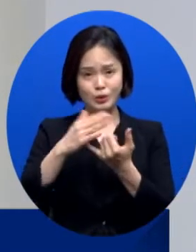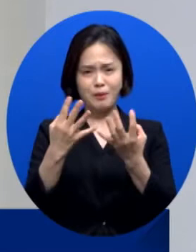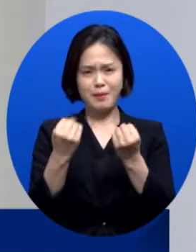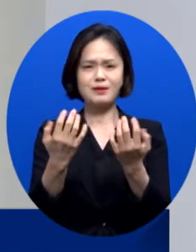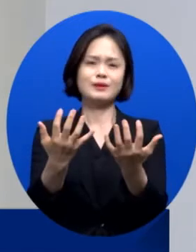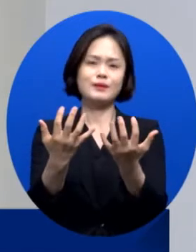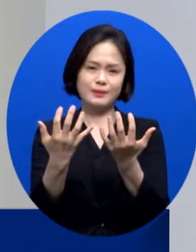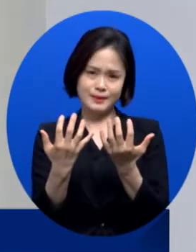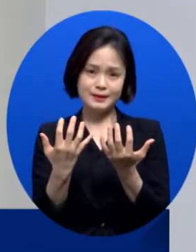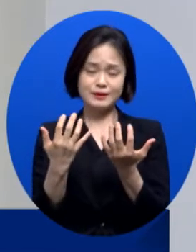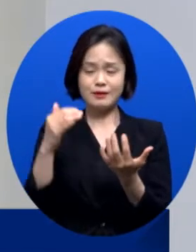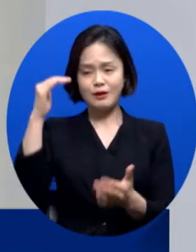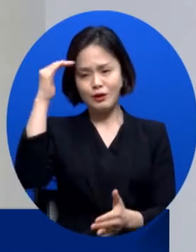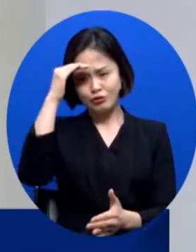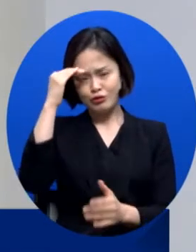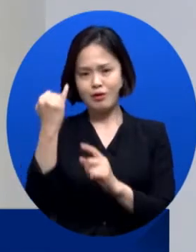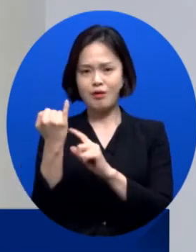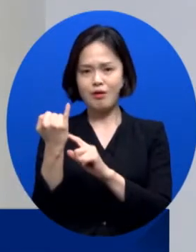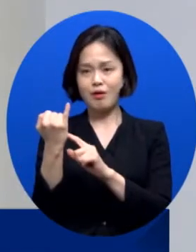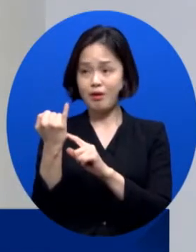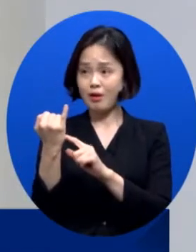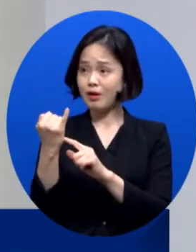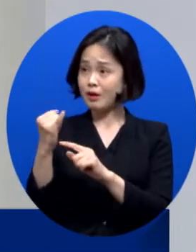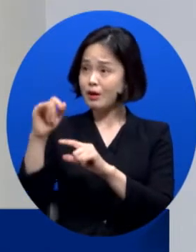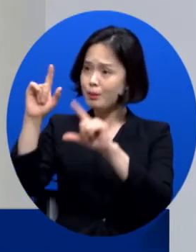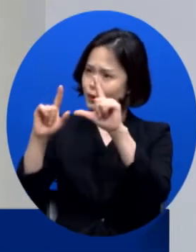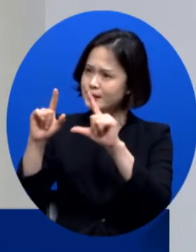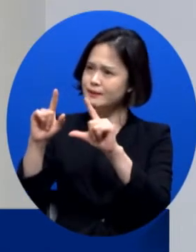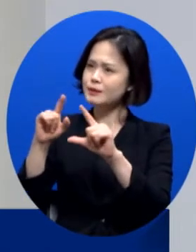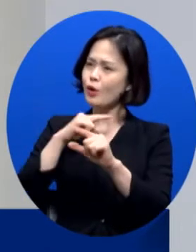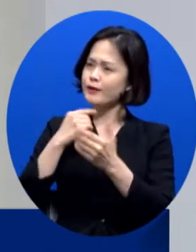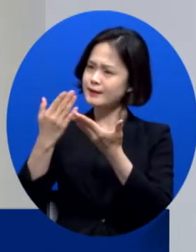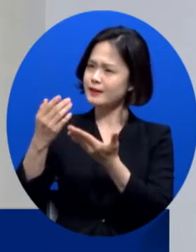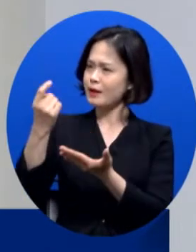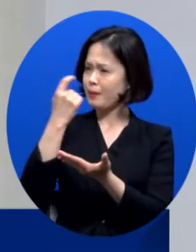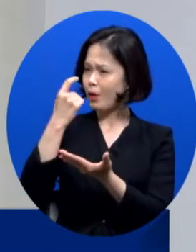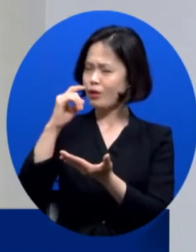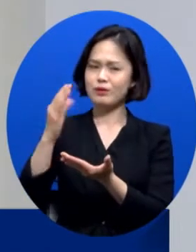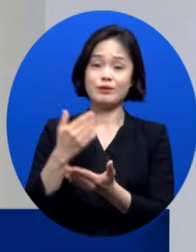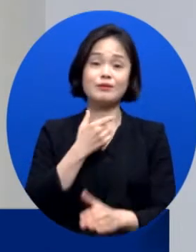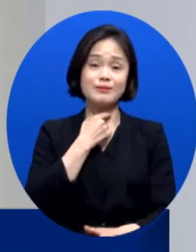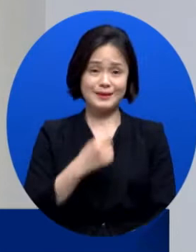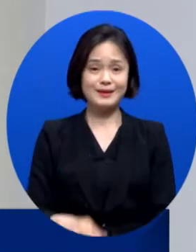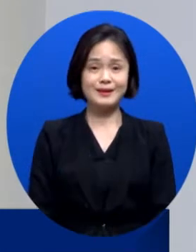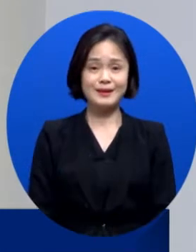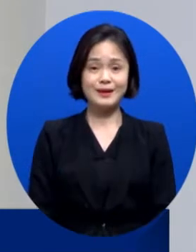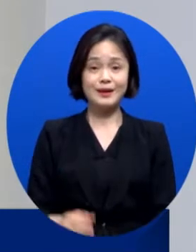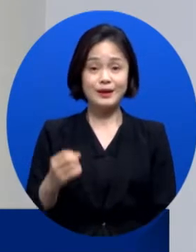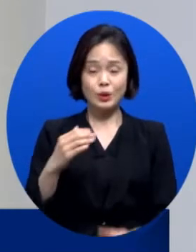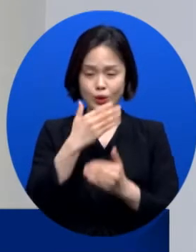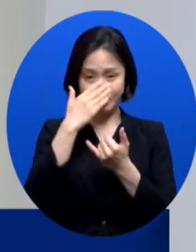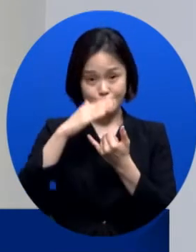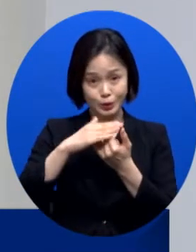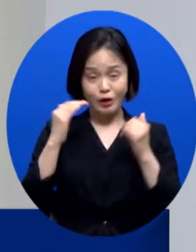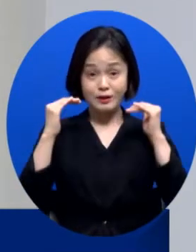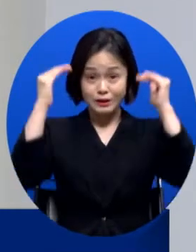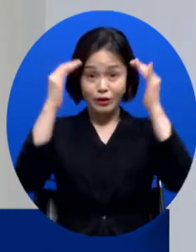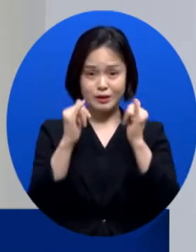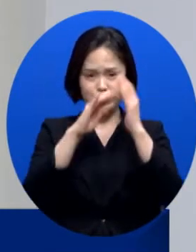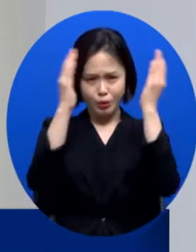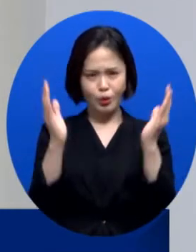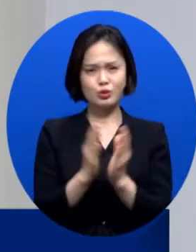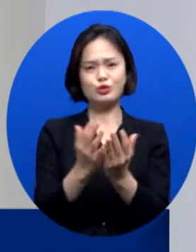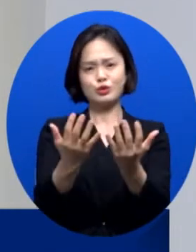로제타를 배웠으면 합니다. 또 기성세대도 와서 교회가 이 사회에 정말 필요한지, 어떤